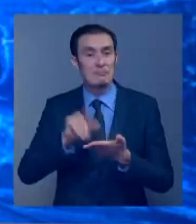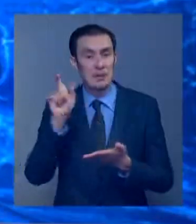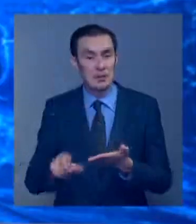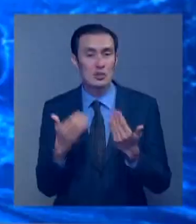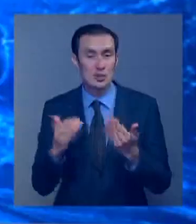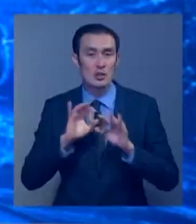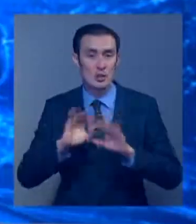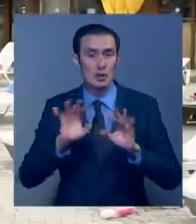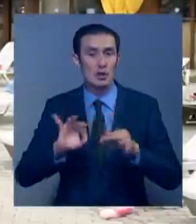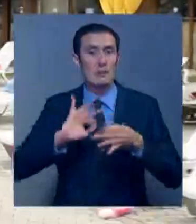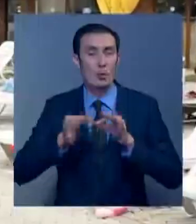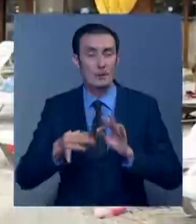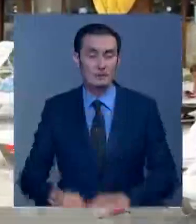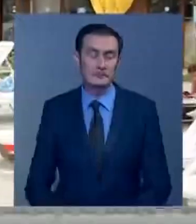подробнее.